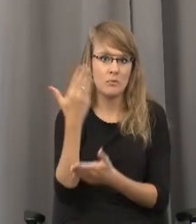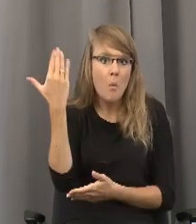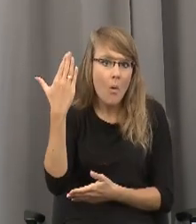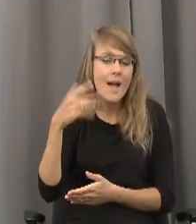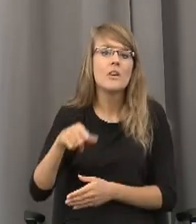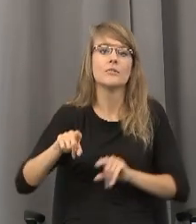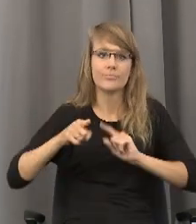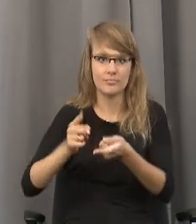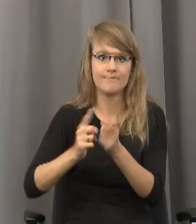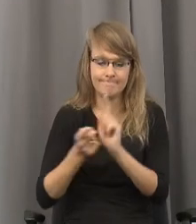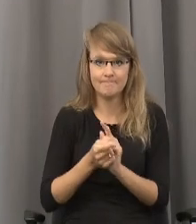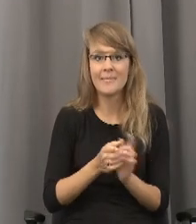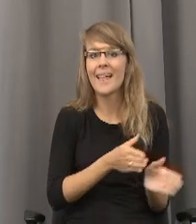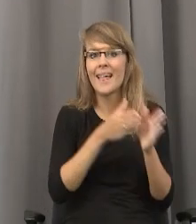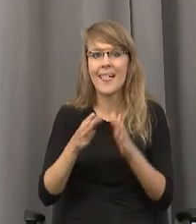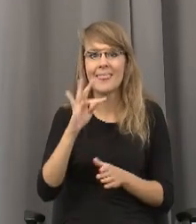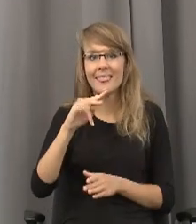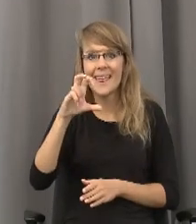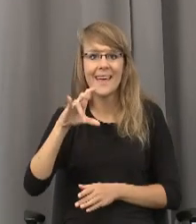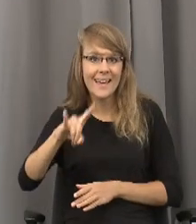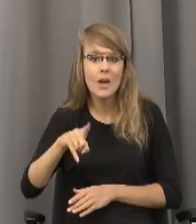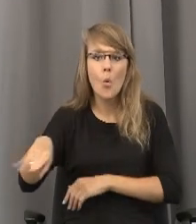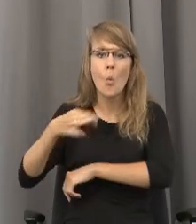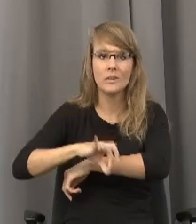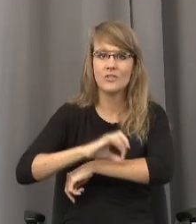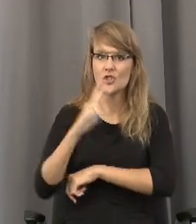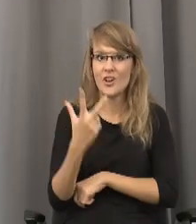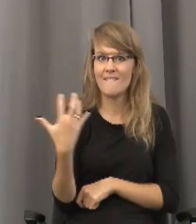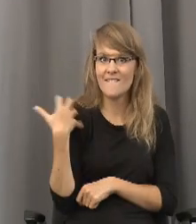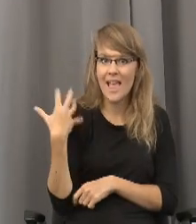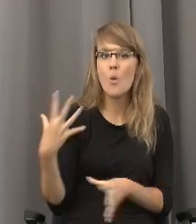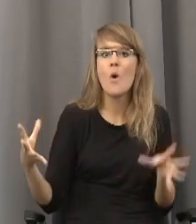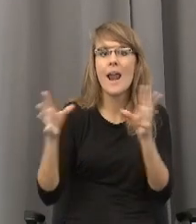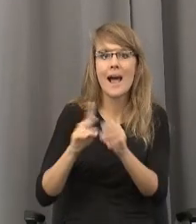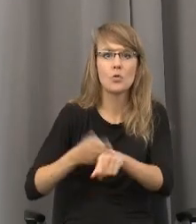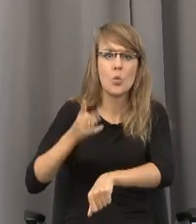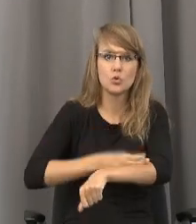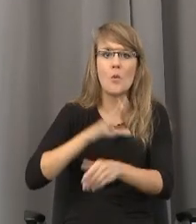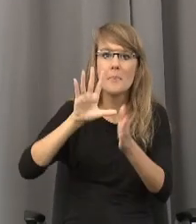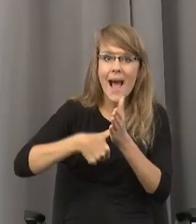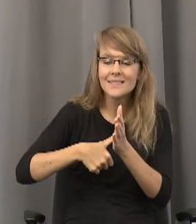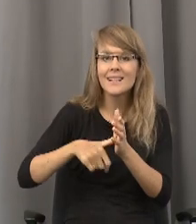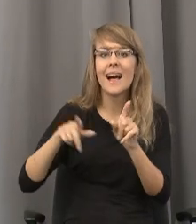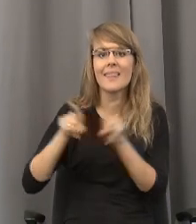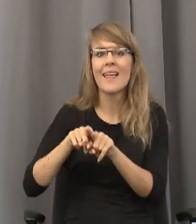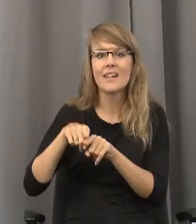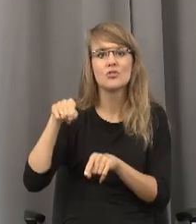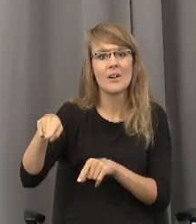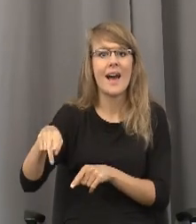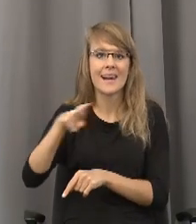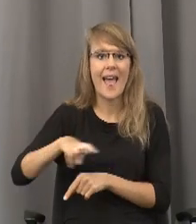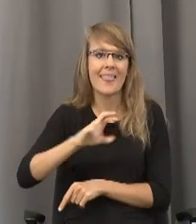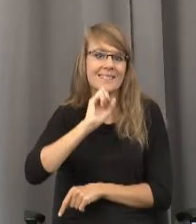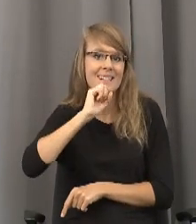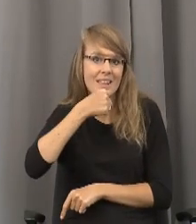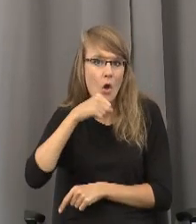zorganizował spotkanie, a w Tychach Uniwersytet Trzeciego Wieku łącznie z Urzędem Miasta i Tyską Radą Seniorów spotykają się